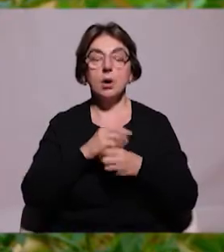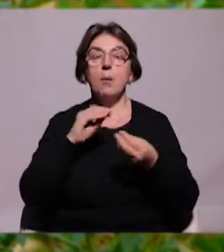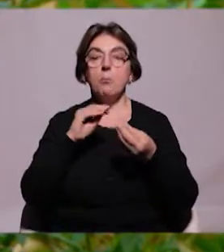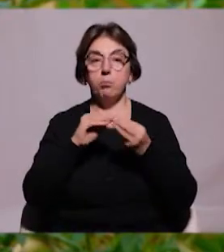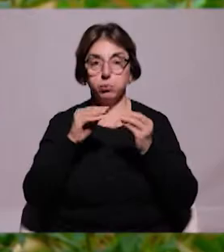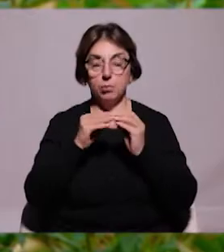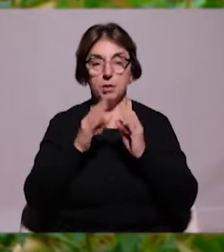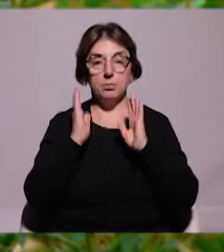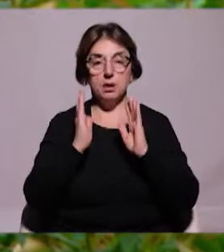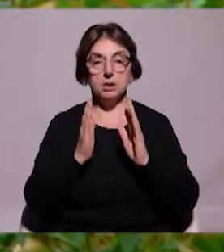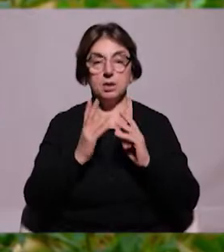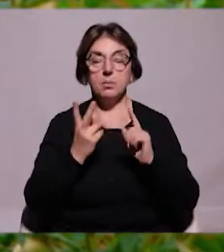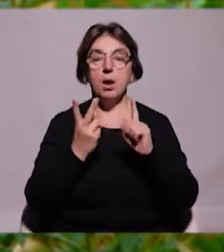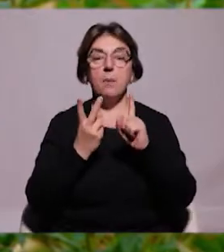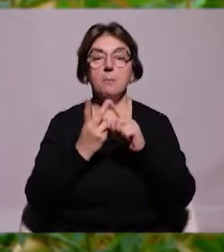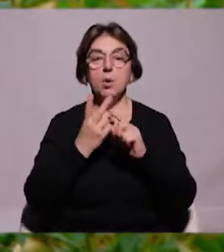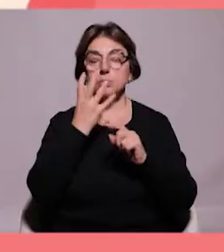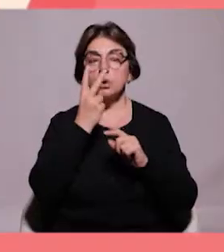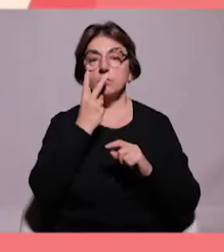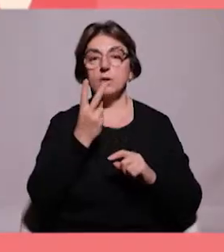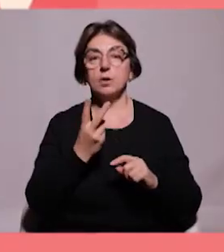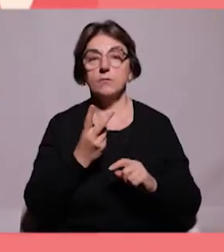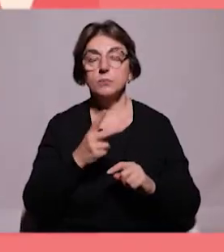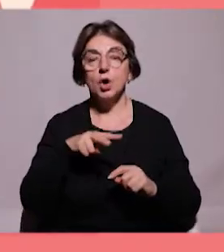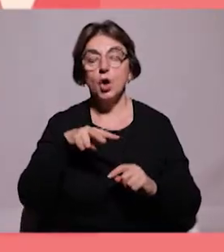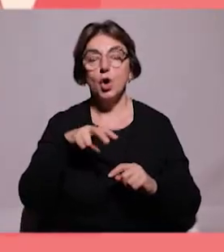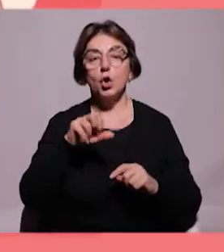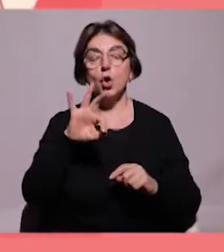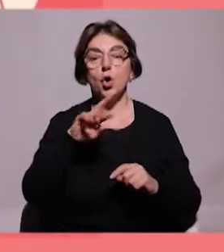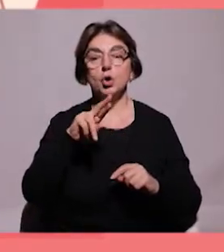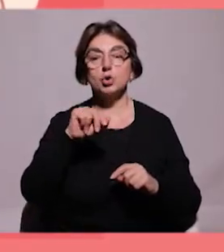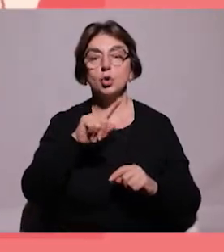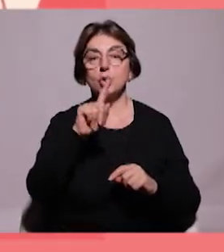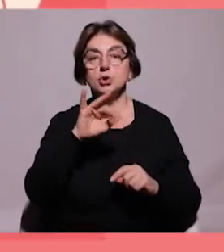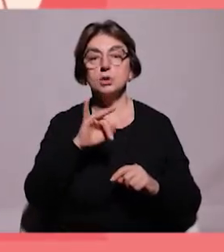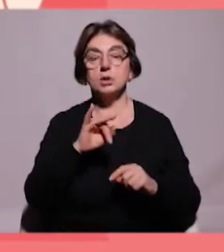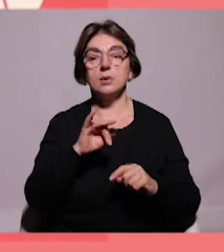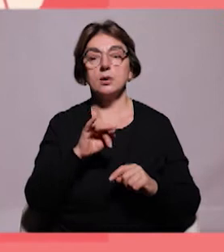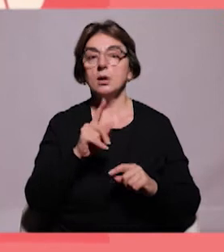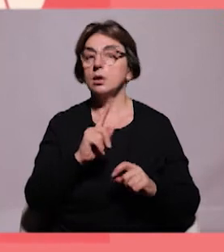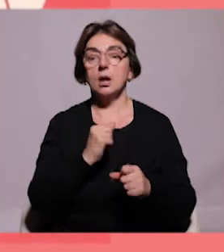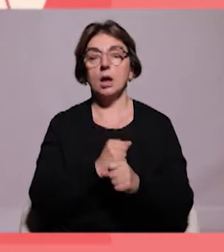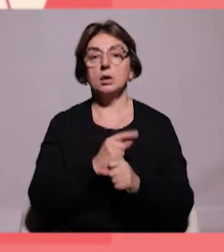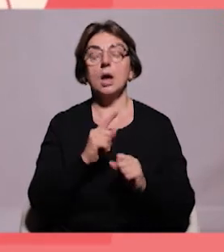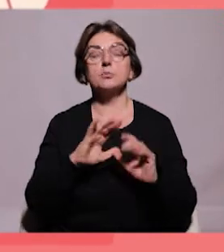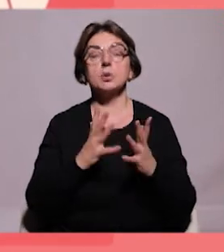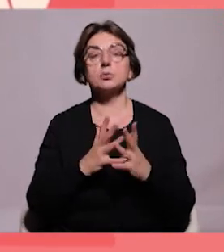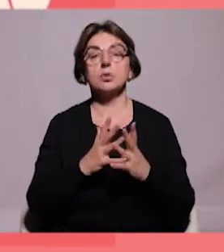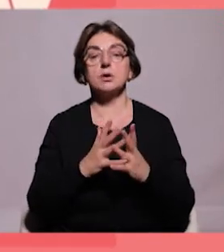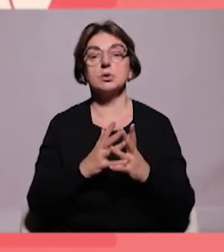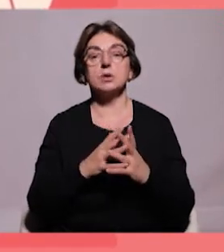პრობლემა ექმნება. მეორე სურათზე ჩვენ ხედავთ ლორდოს. ლორდოზი რა არის? ამ